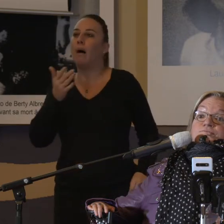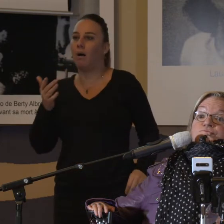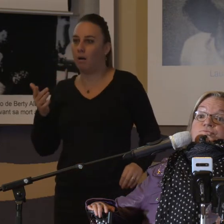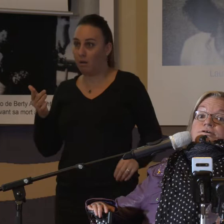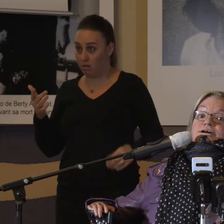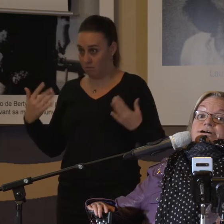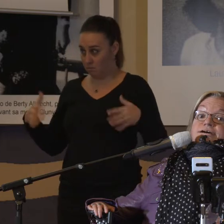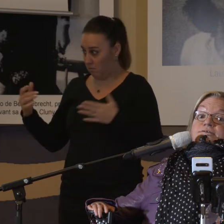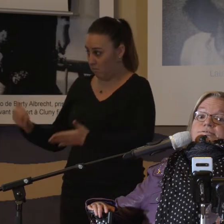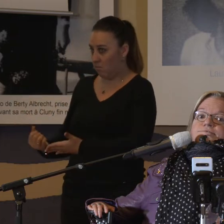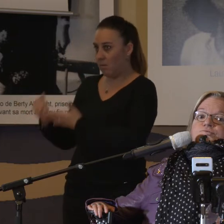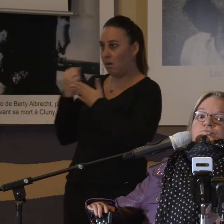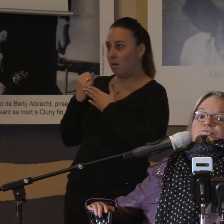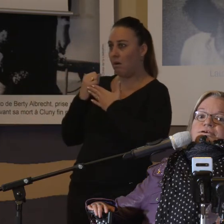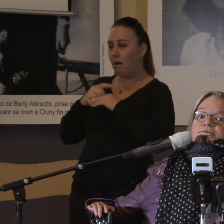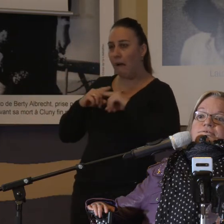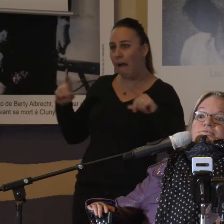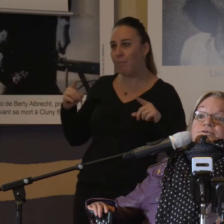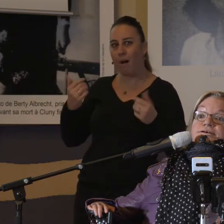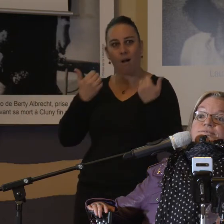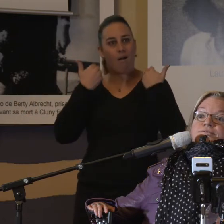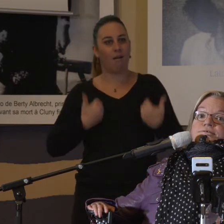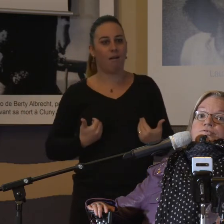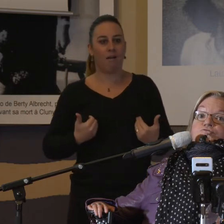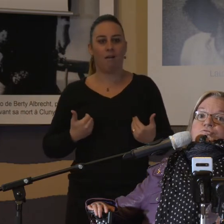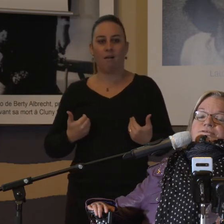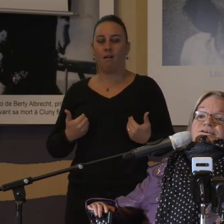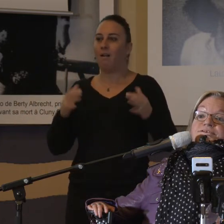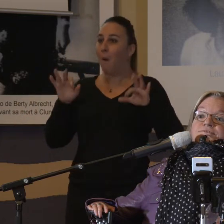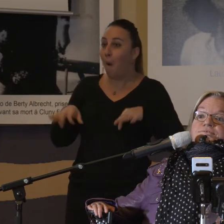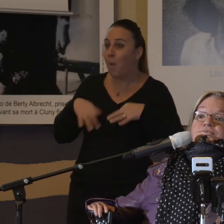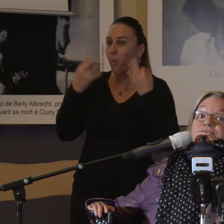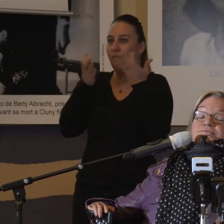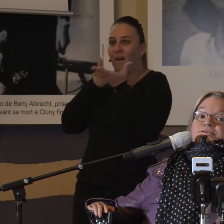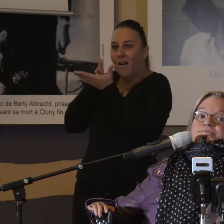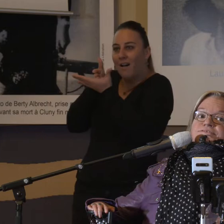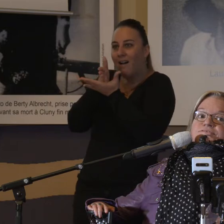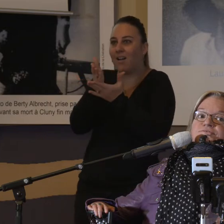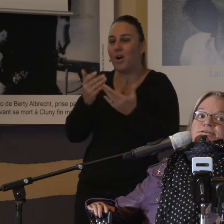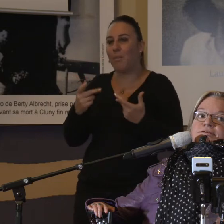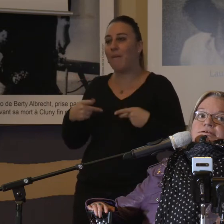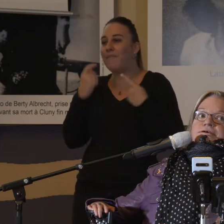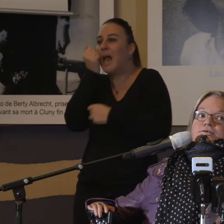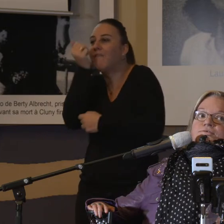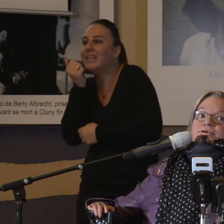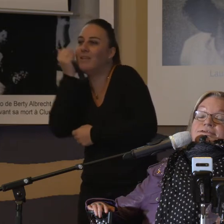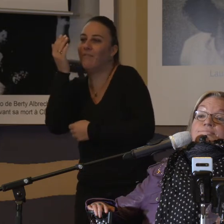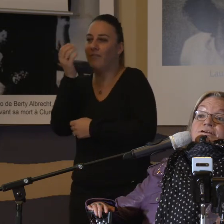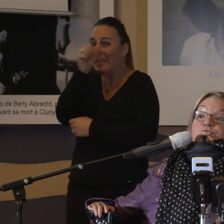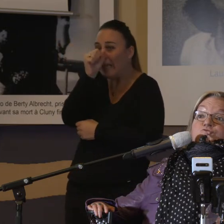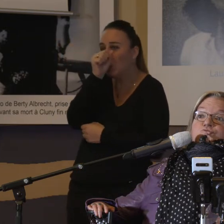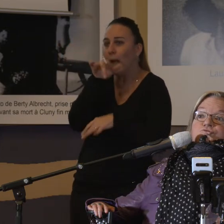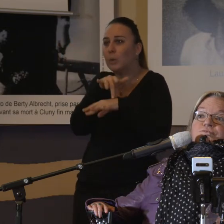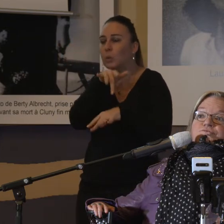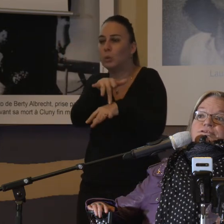aidée non plus à trouver le chemin vers cette vie affective et sexuelle. Il y a